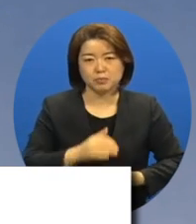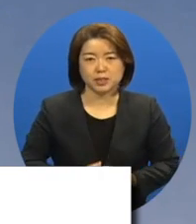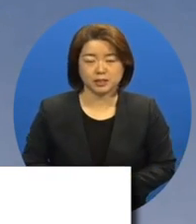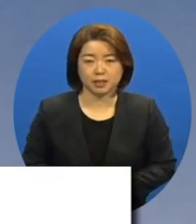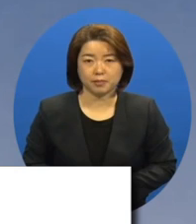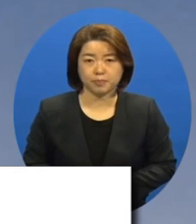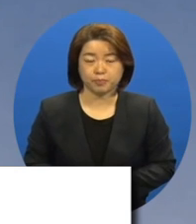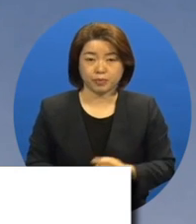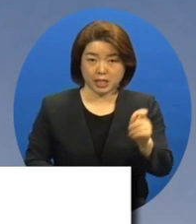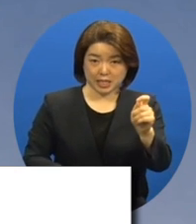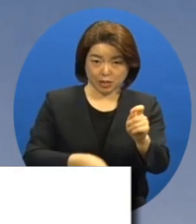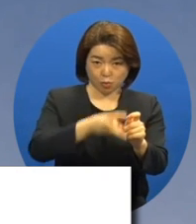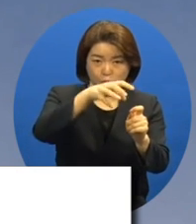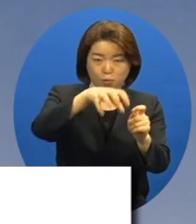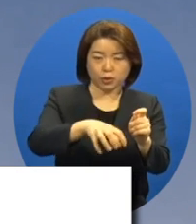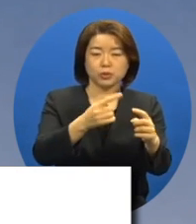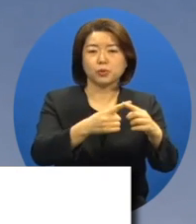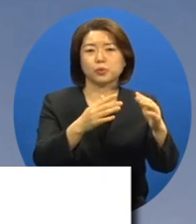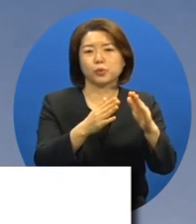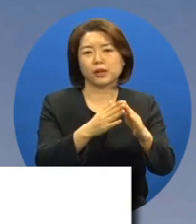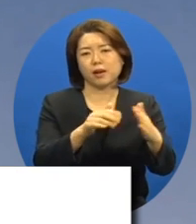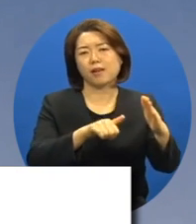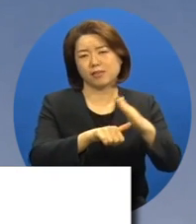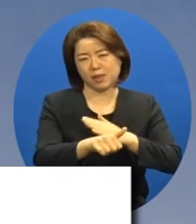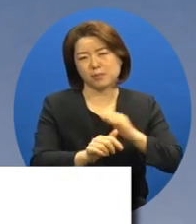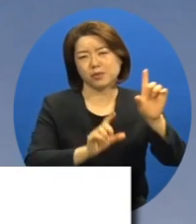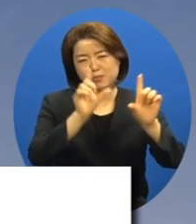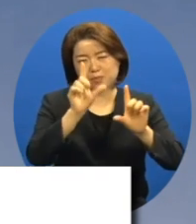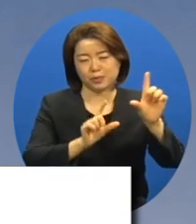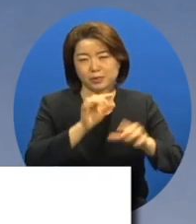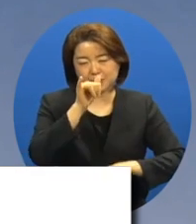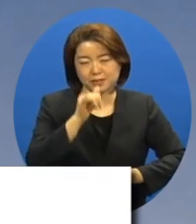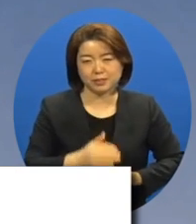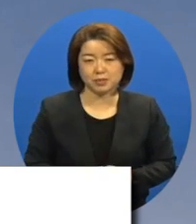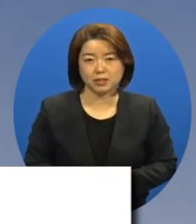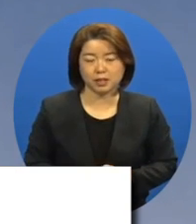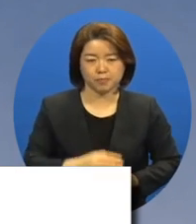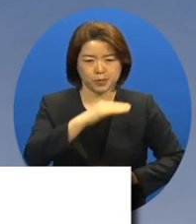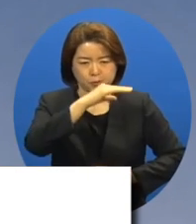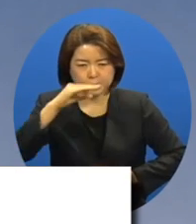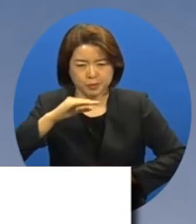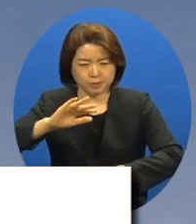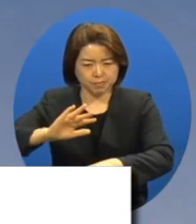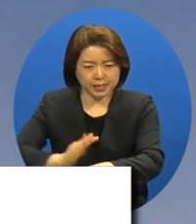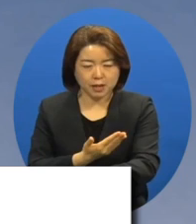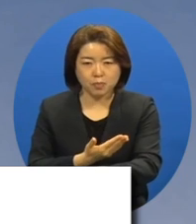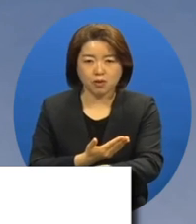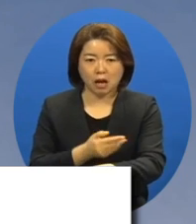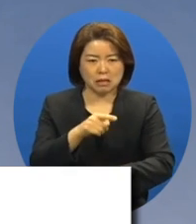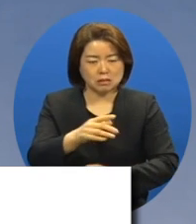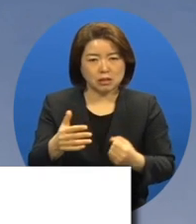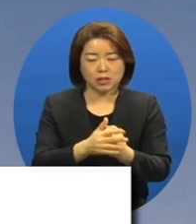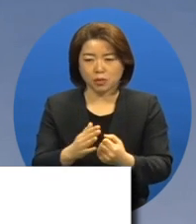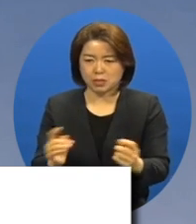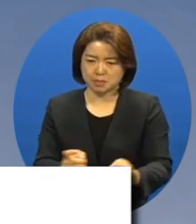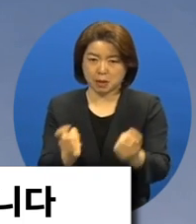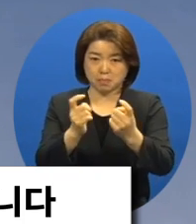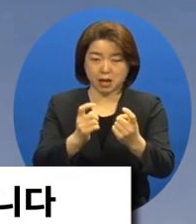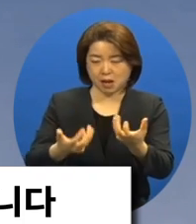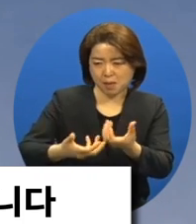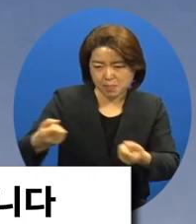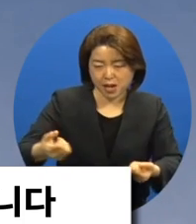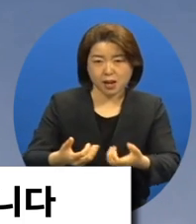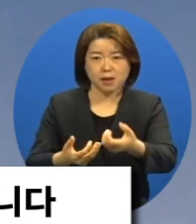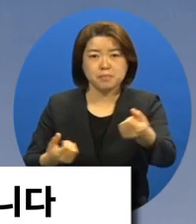고린도 교회가 특히 대표적인 그런 교회였습니다 옳고 그런 것 가지고 서로 싸우고 파가 갈라진 앤